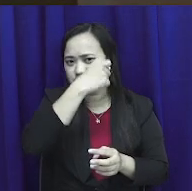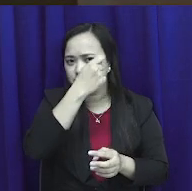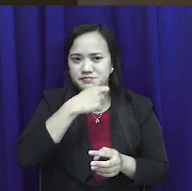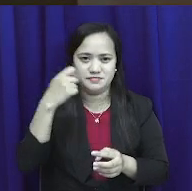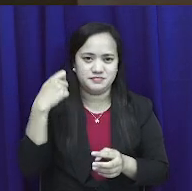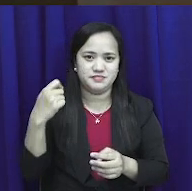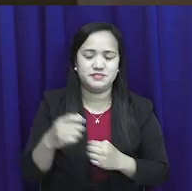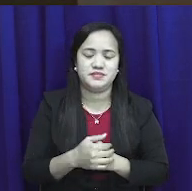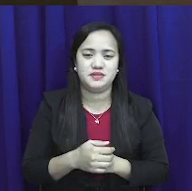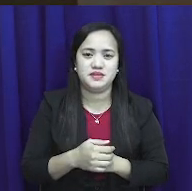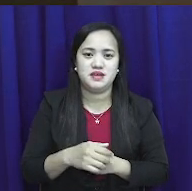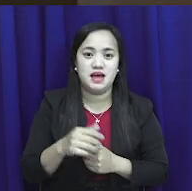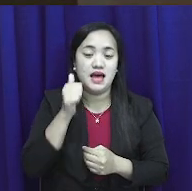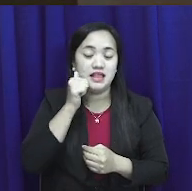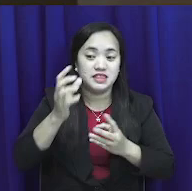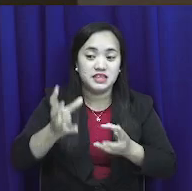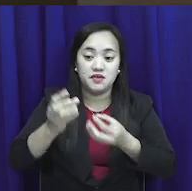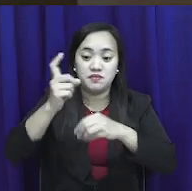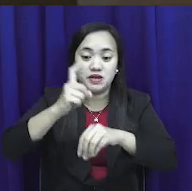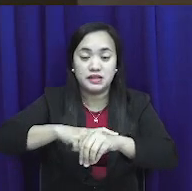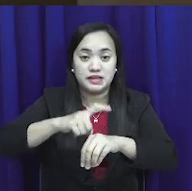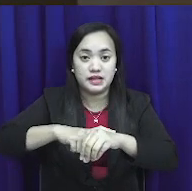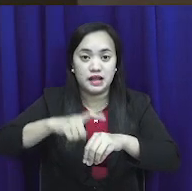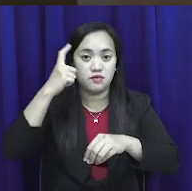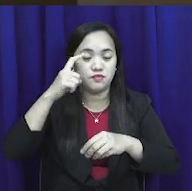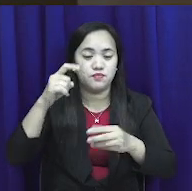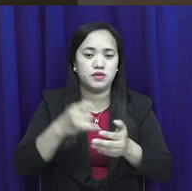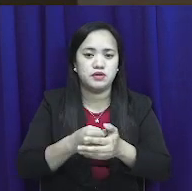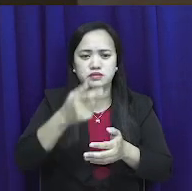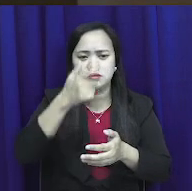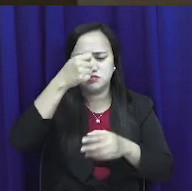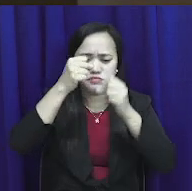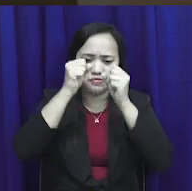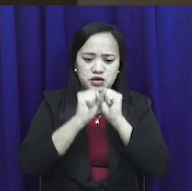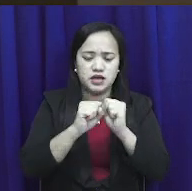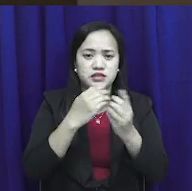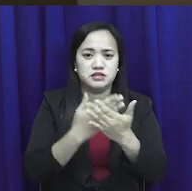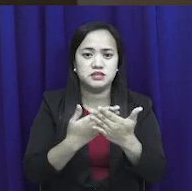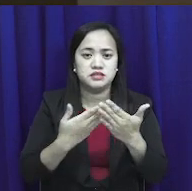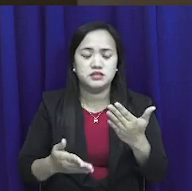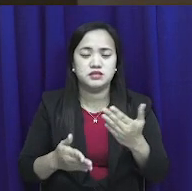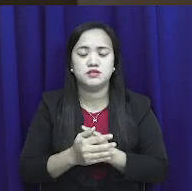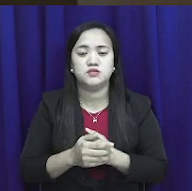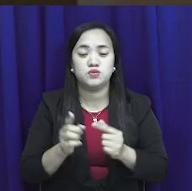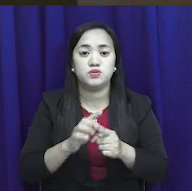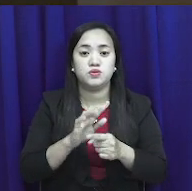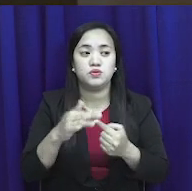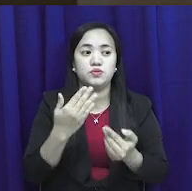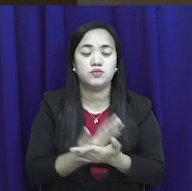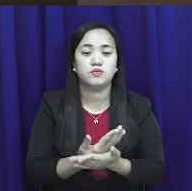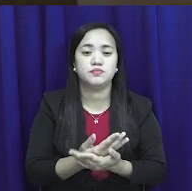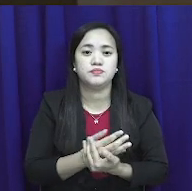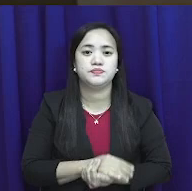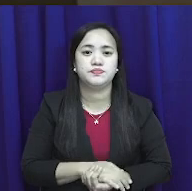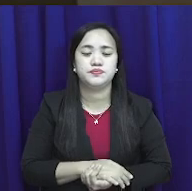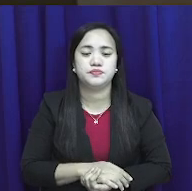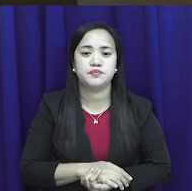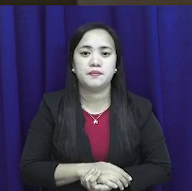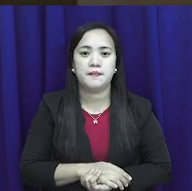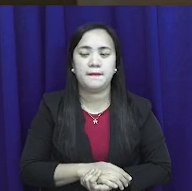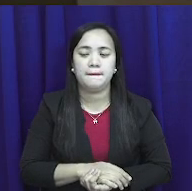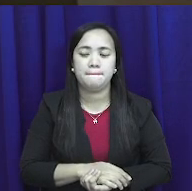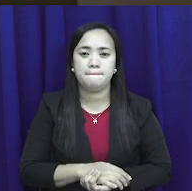mo ako sinasabi ko sa inyo kasi alam niyo Nakakalungkot minsan Ito nga eh Sinasabi ko nga sa mga nag-uusap nga kami ng mga